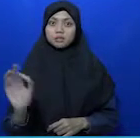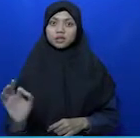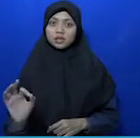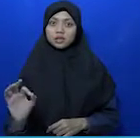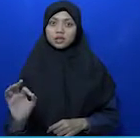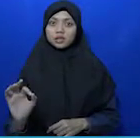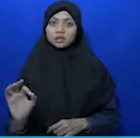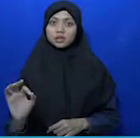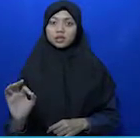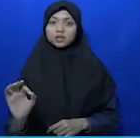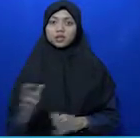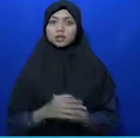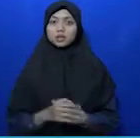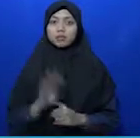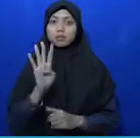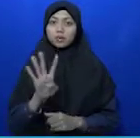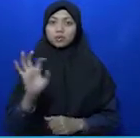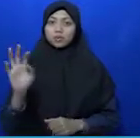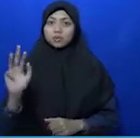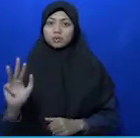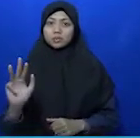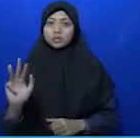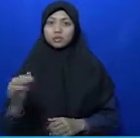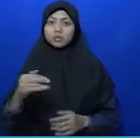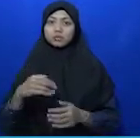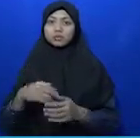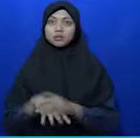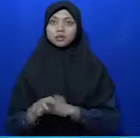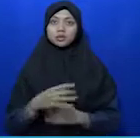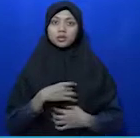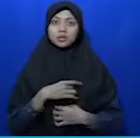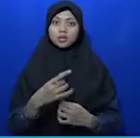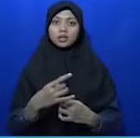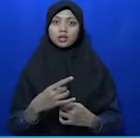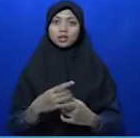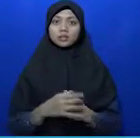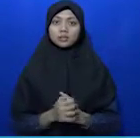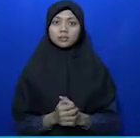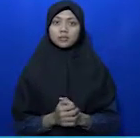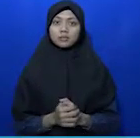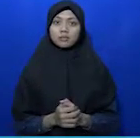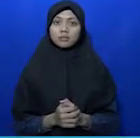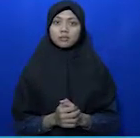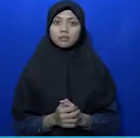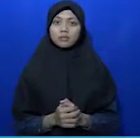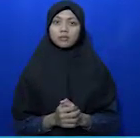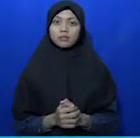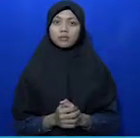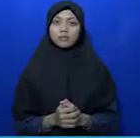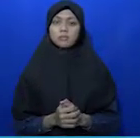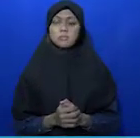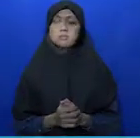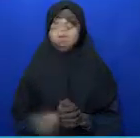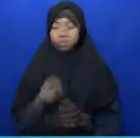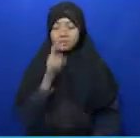equity interest, ya 49 juga di economic interest. Jadi, Bapak-Bapak, Ibu-Ibu,